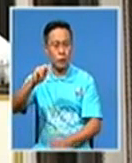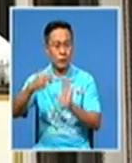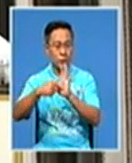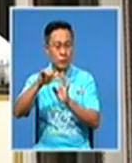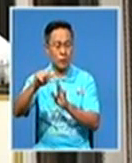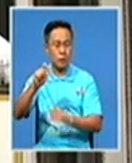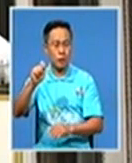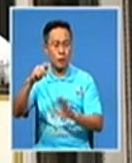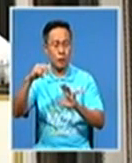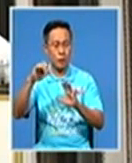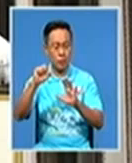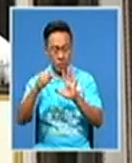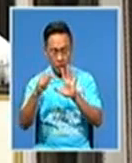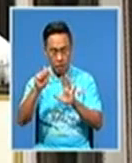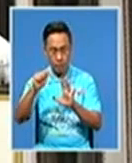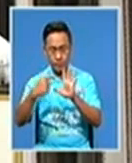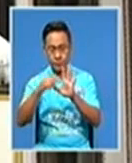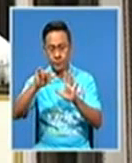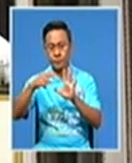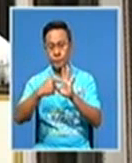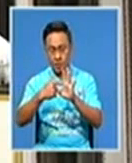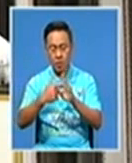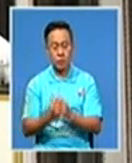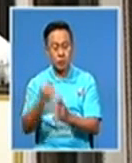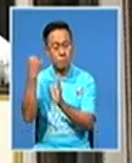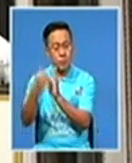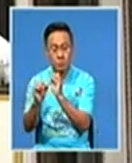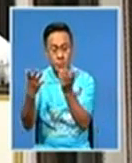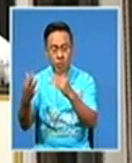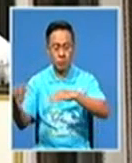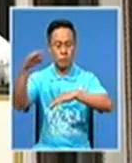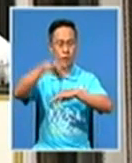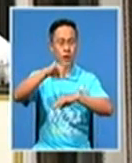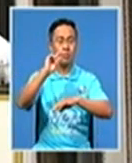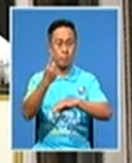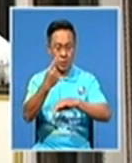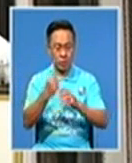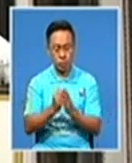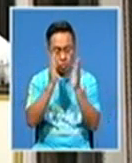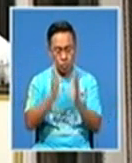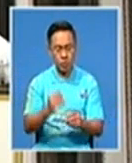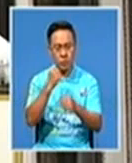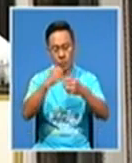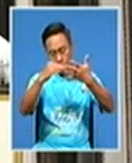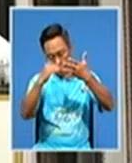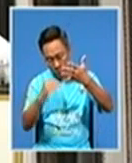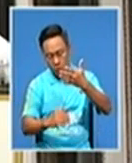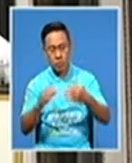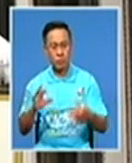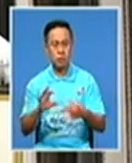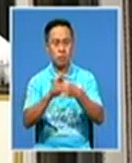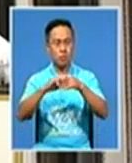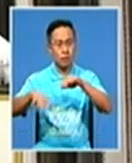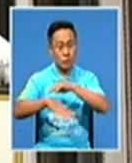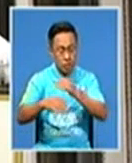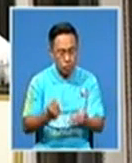ามารถกลับราชการได้นะครับเหมือนเดิมนะครับในกรณีที่มีเจ้าหน้าที่ระดับล่างมีหลักฐานเชื่อมโยงกับการกระทำความผิดกับเจ้า